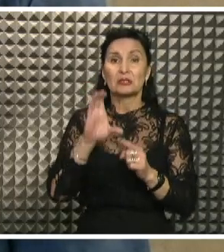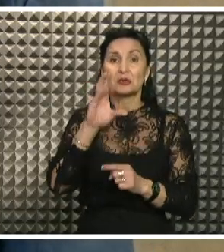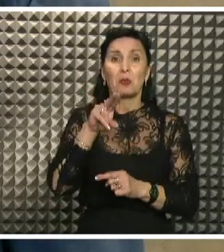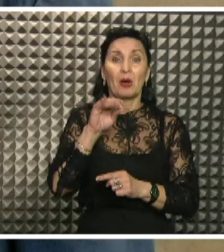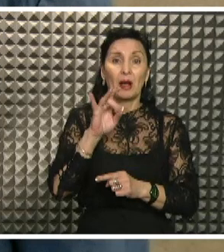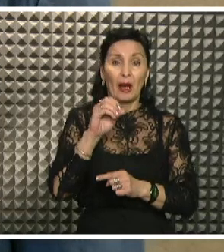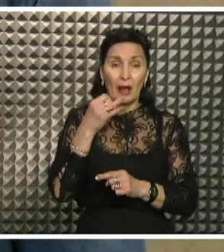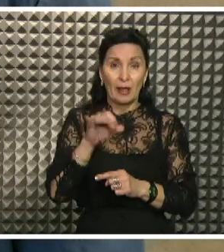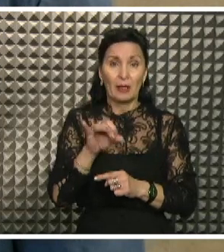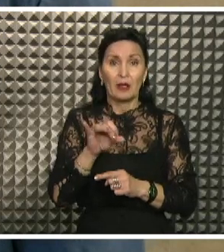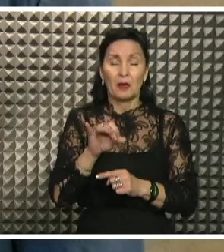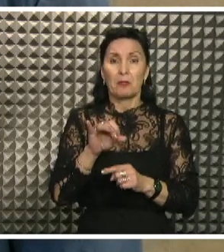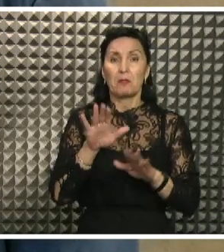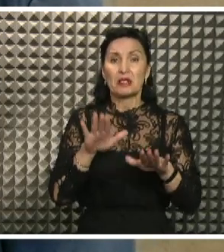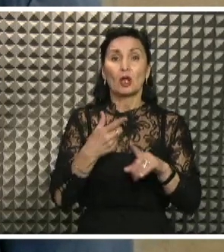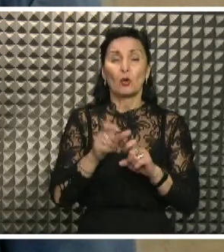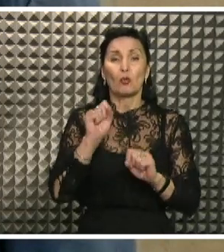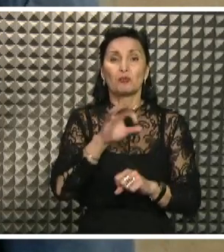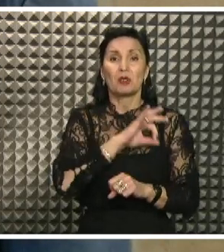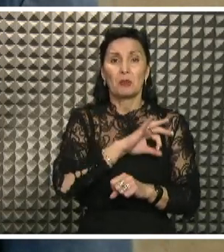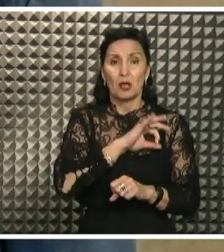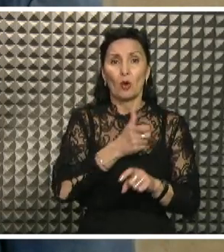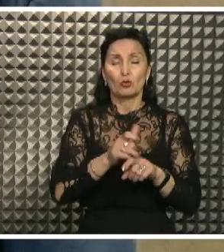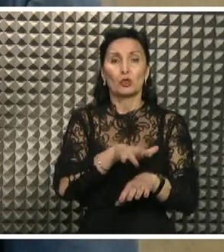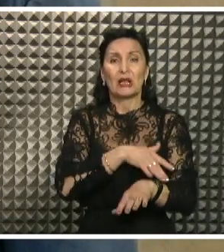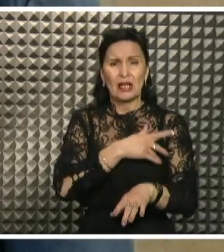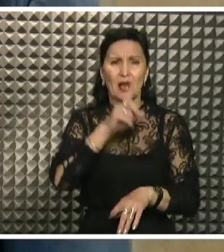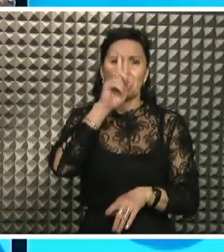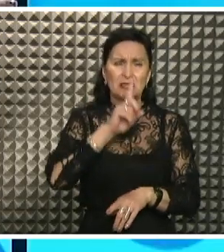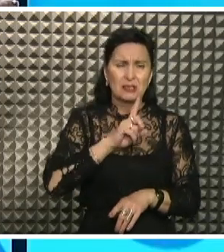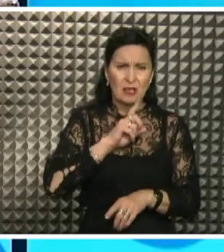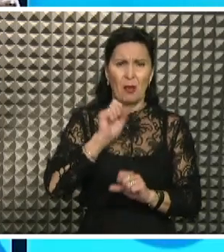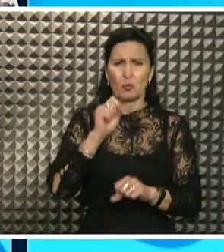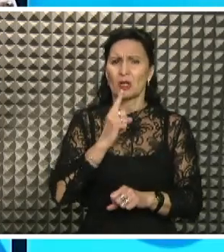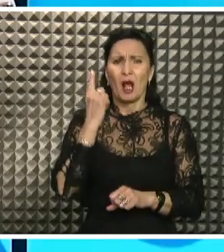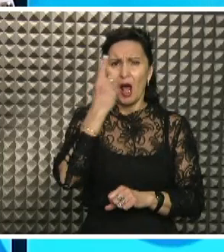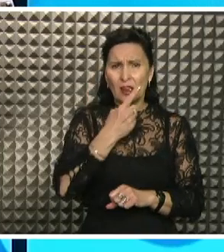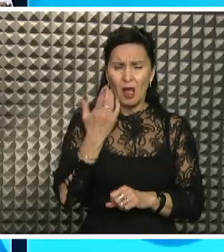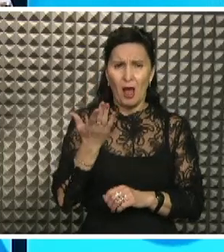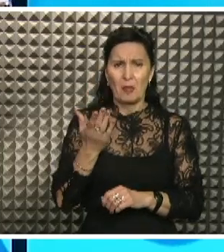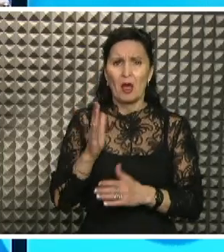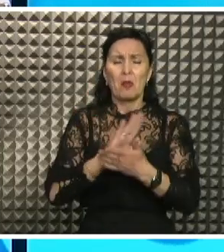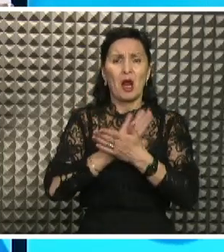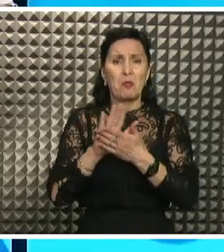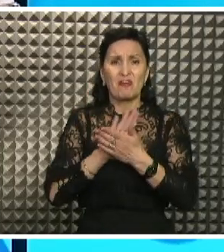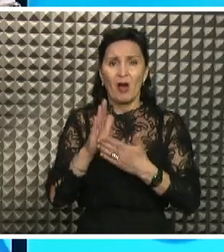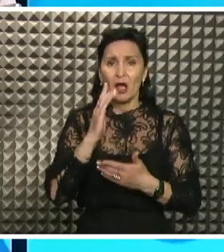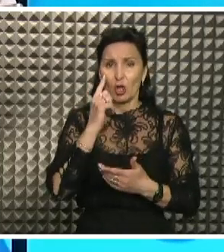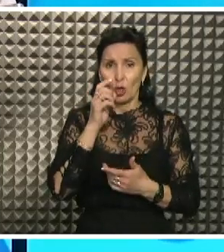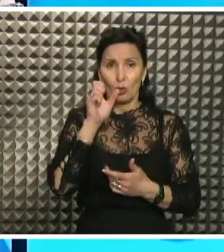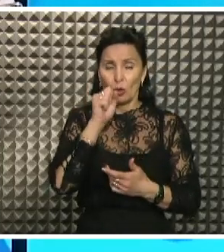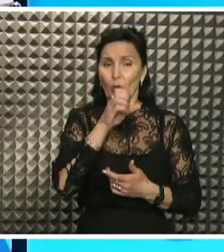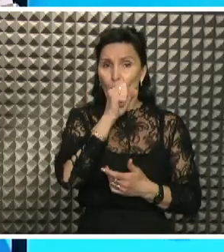спреи как раз местные, да, которые можно применять очень длительно, месяцами и годами, скажем так. Это промывание носа можно,